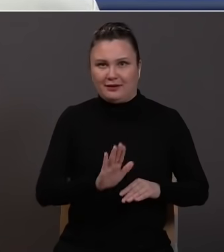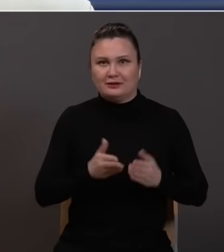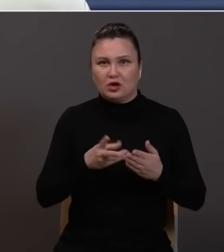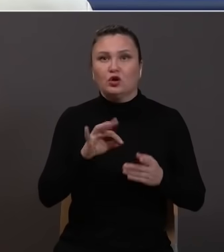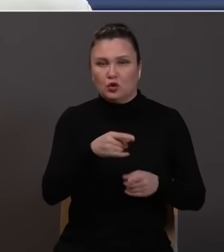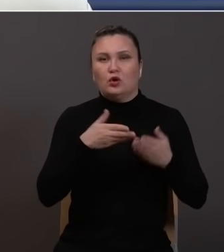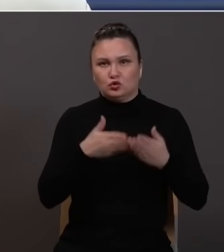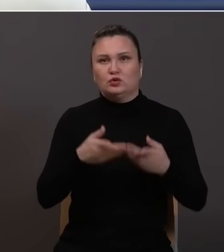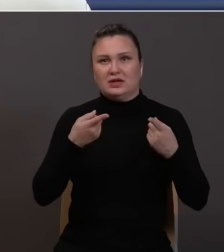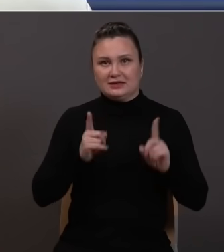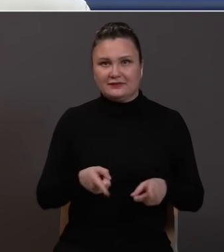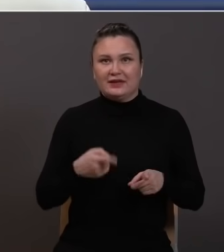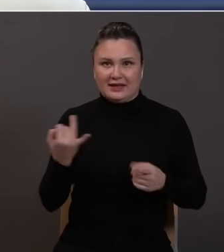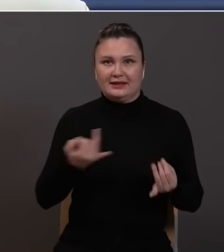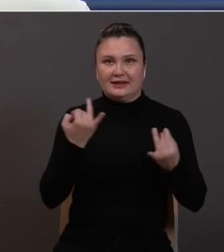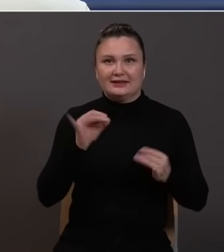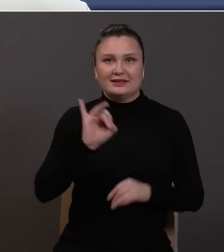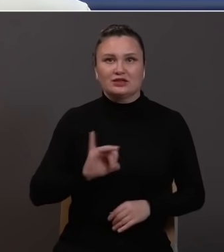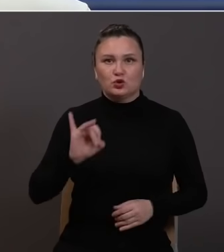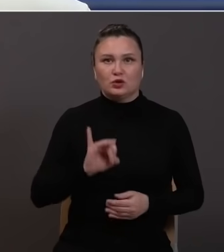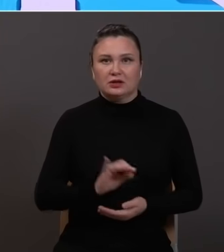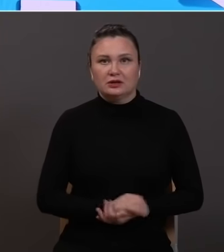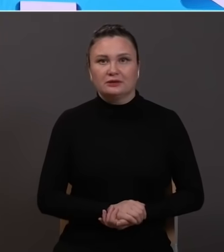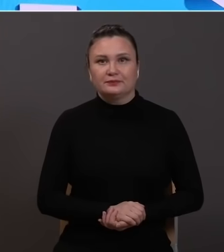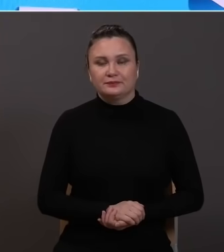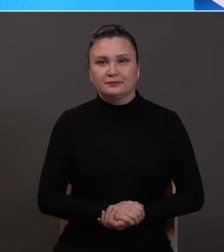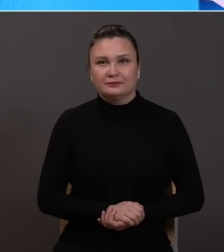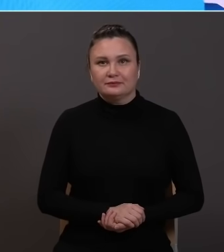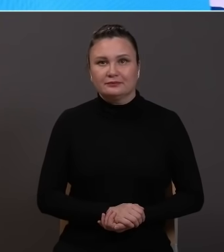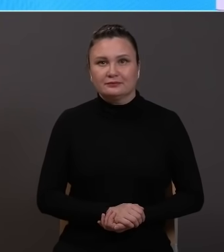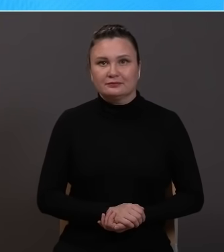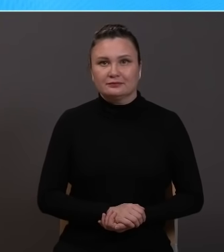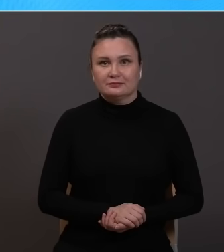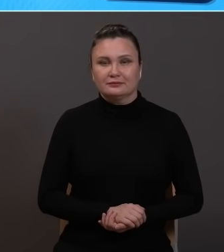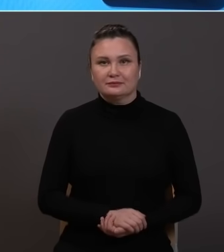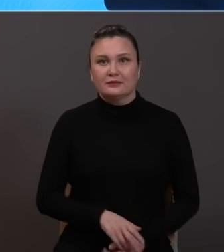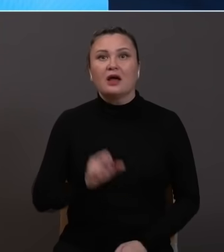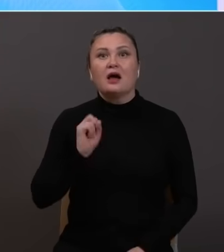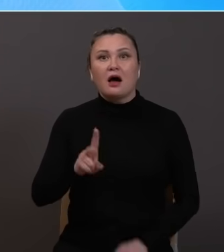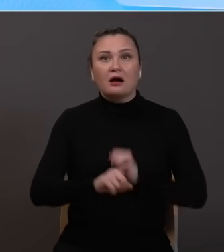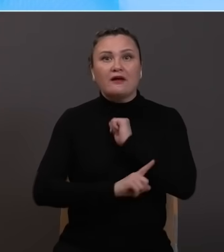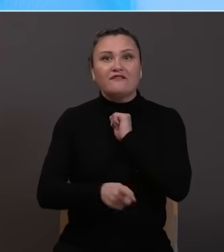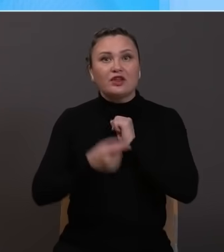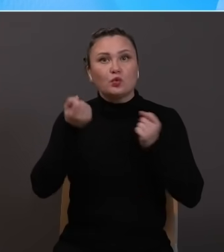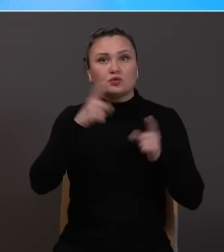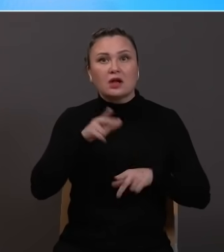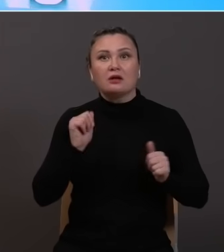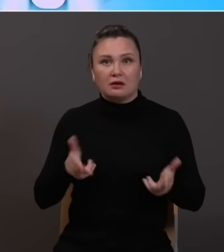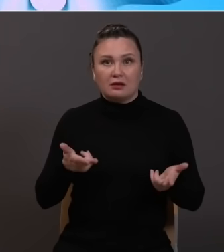судно имеет действительно интересное историческое значение. А как таких, финны-то и таких открытий много. Еще раз. Как финны узнали об этом?